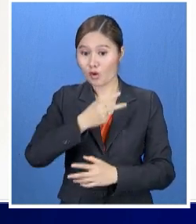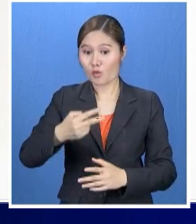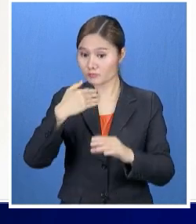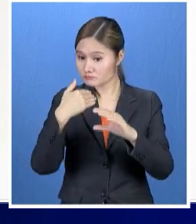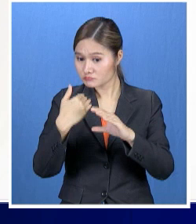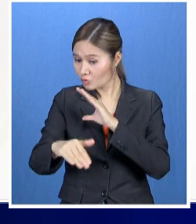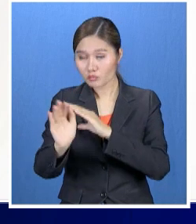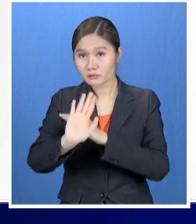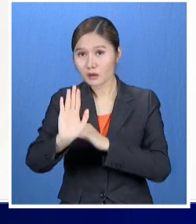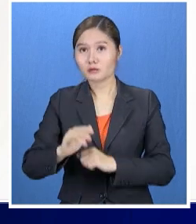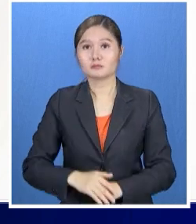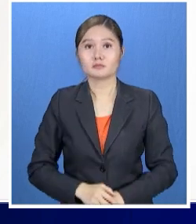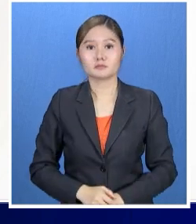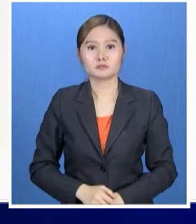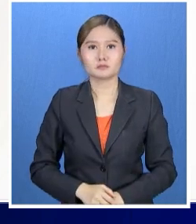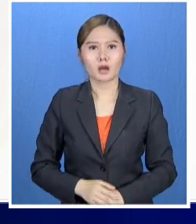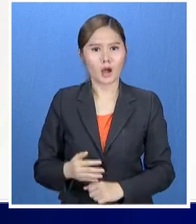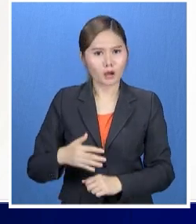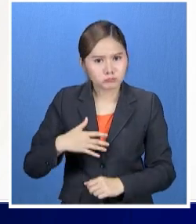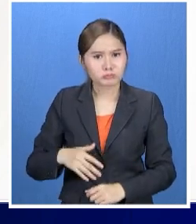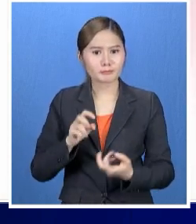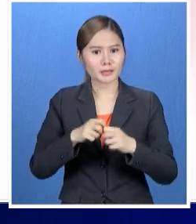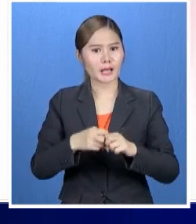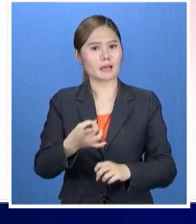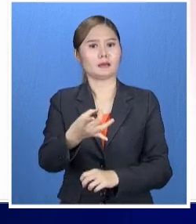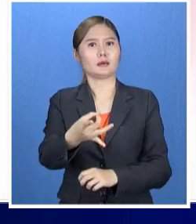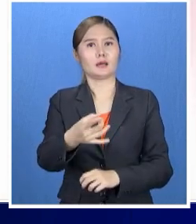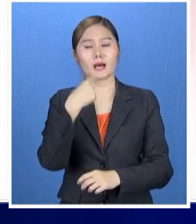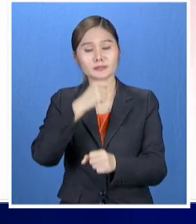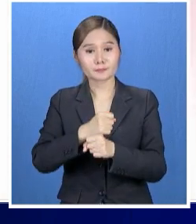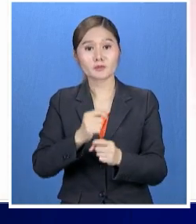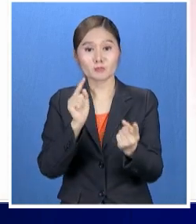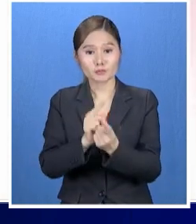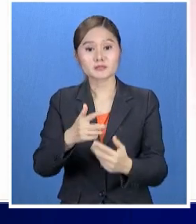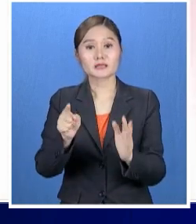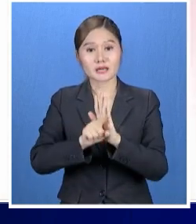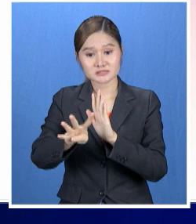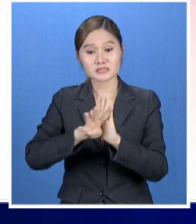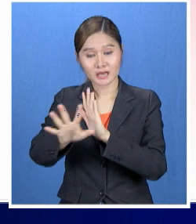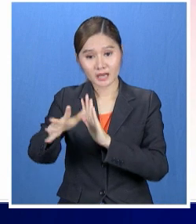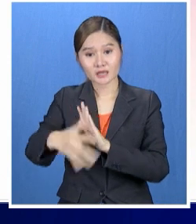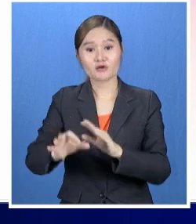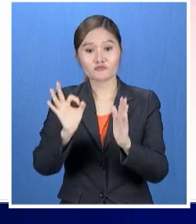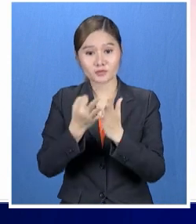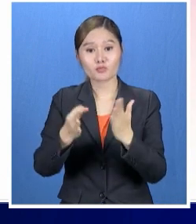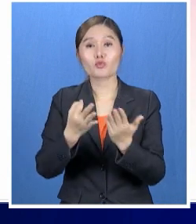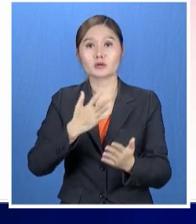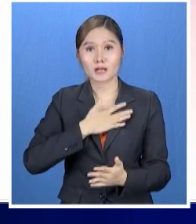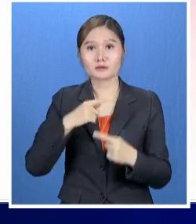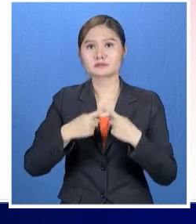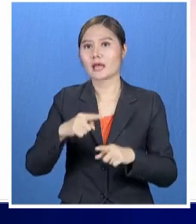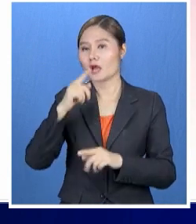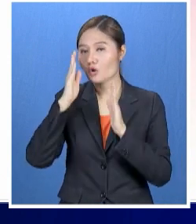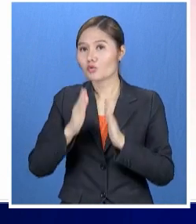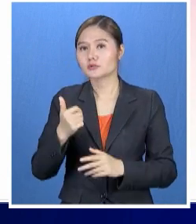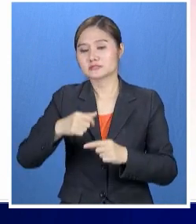กนี้ไปนะเอ้าแล้วเกิดขึ้นอย่างนี้ได้ยังไงท่านบอกว่าเจอแบบนี้มา 4-5 ครั้งแล้วเป็น Facebook ของท่านแต่มีการแ